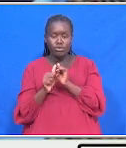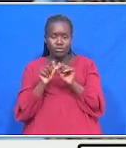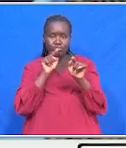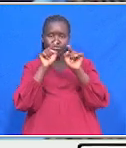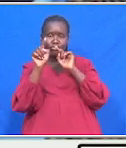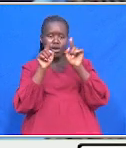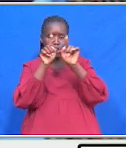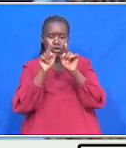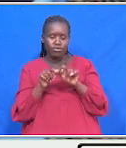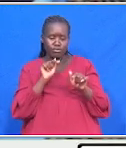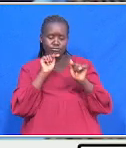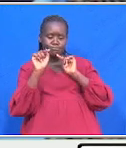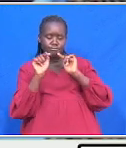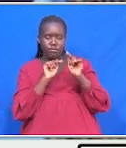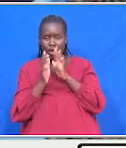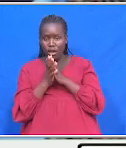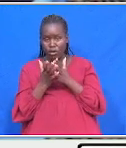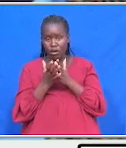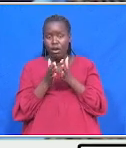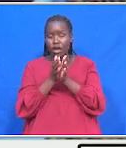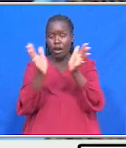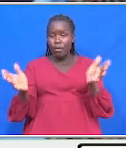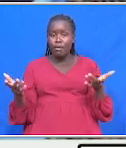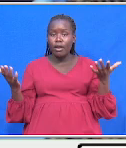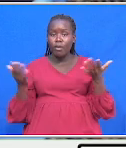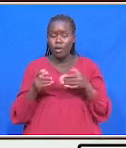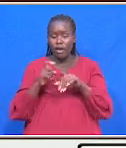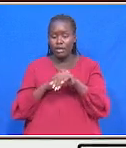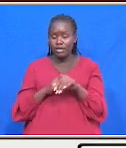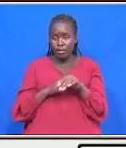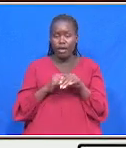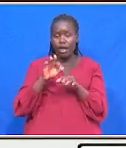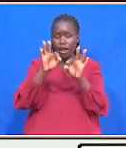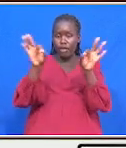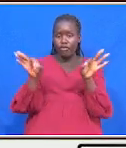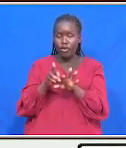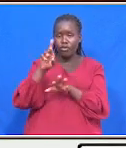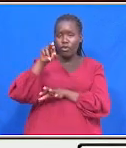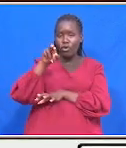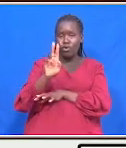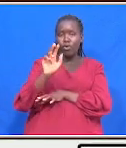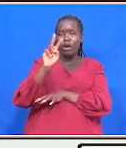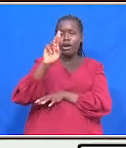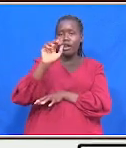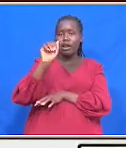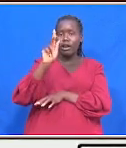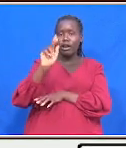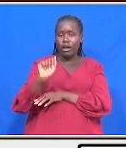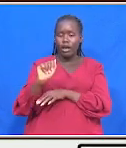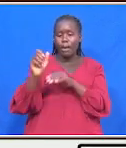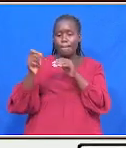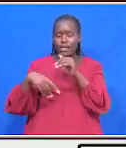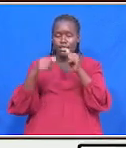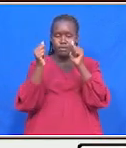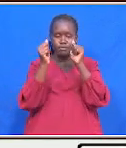ya kuchochea katika maeneo ya umma pale alipokuwa katika uwanja wa Ruaraka mnamo tarehe 29 Septemba